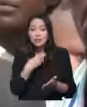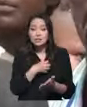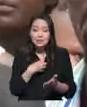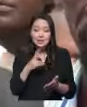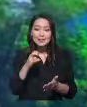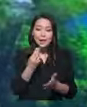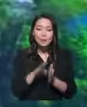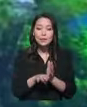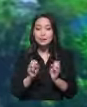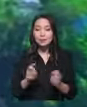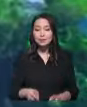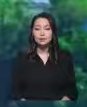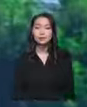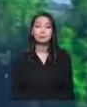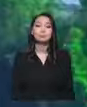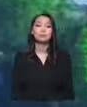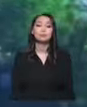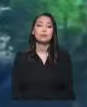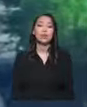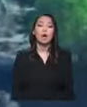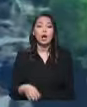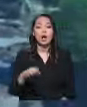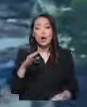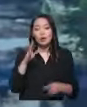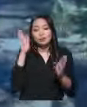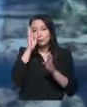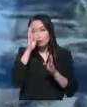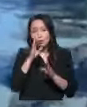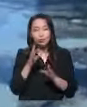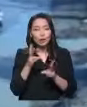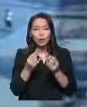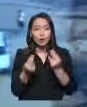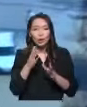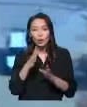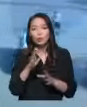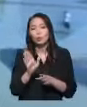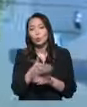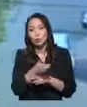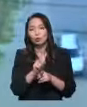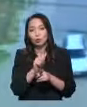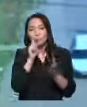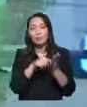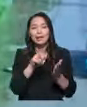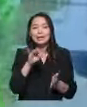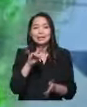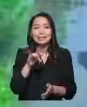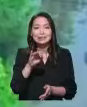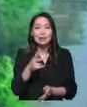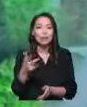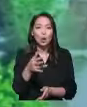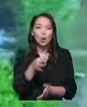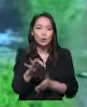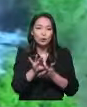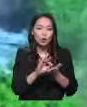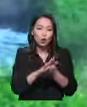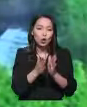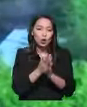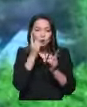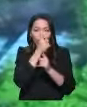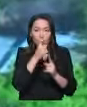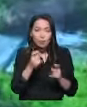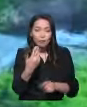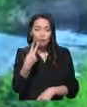безопасности. Стихия не на шутку разгулялась и в Кыргызстане. В 3 областях введен режим чрезвычайной ситуации. С